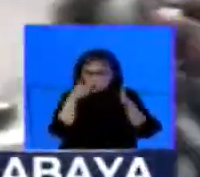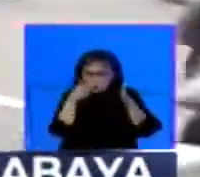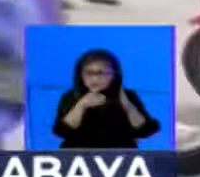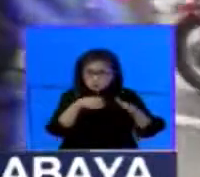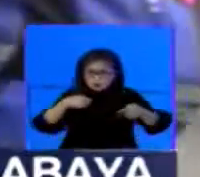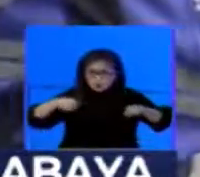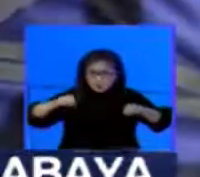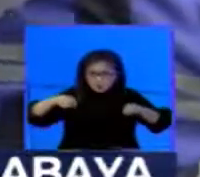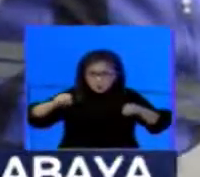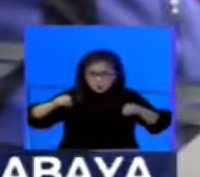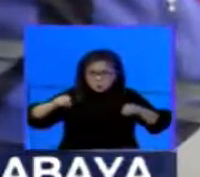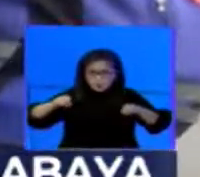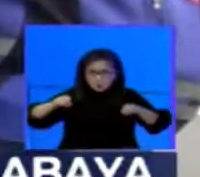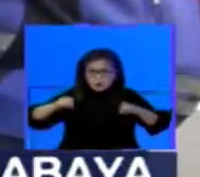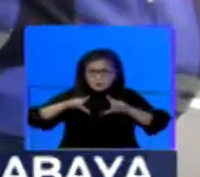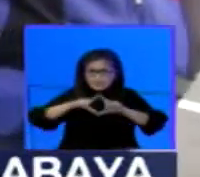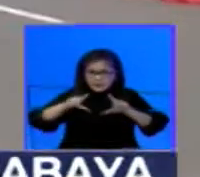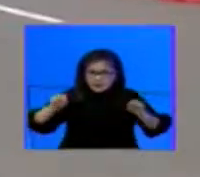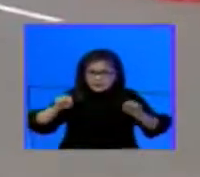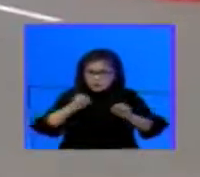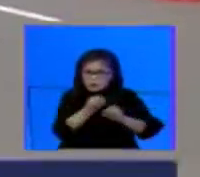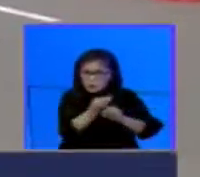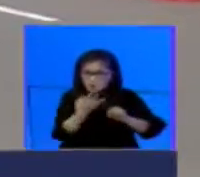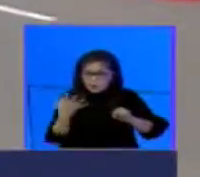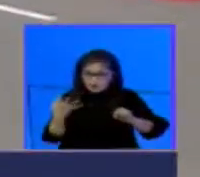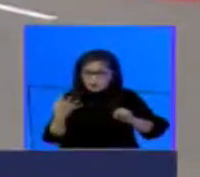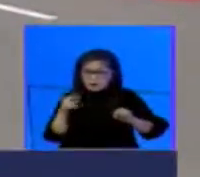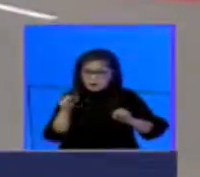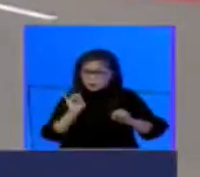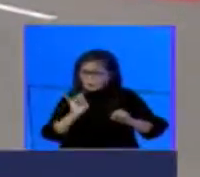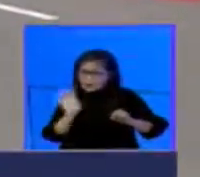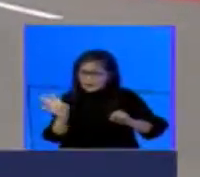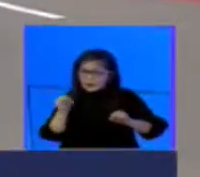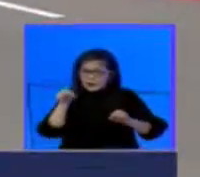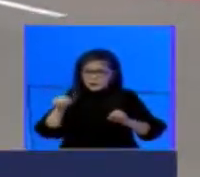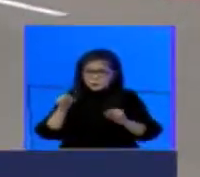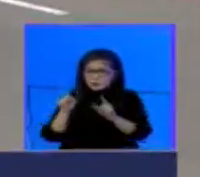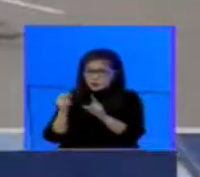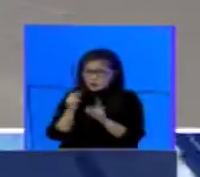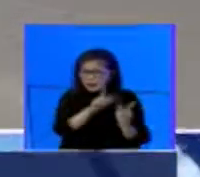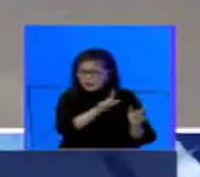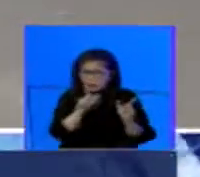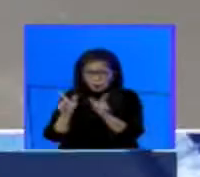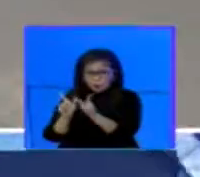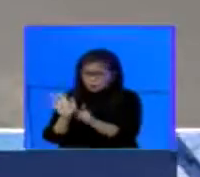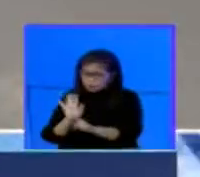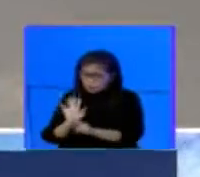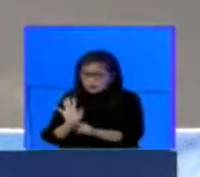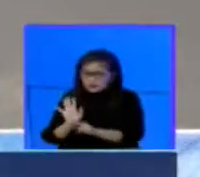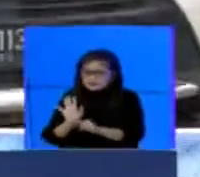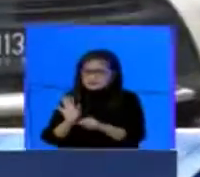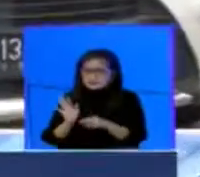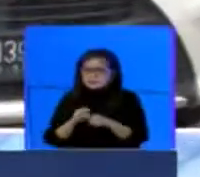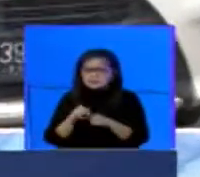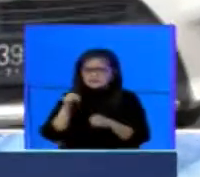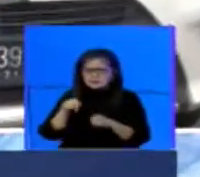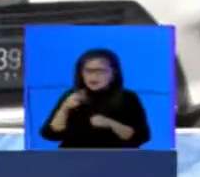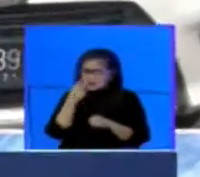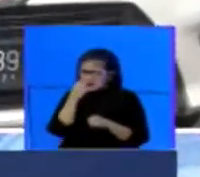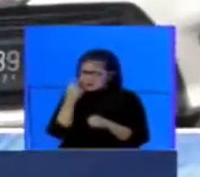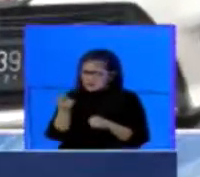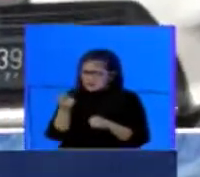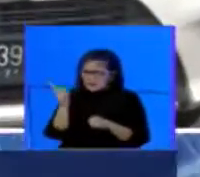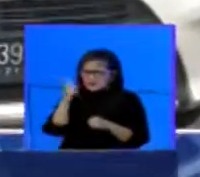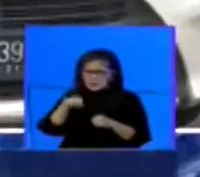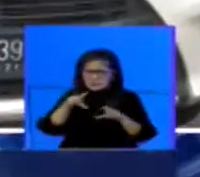atau motor baik dengan plat nomor polisi selain Wildan W kita terlihat masih ada nomor polisi seperti es dari kota Bojonegoro